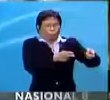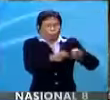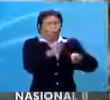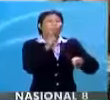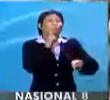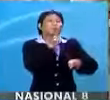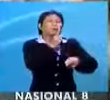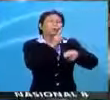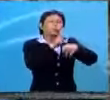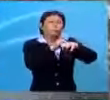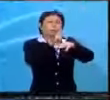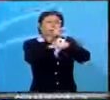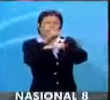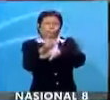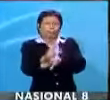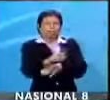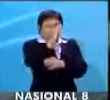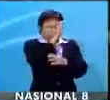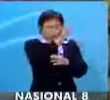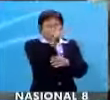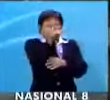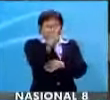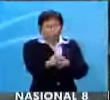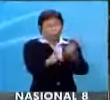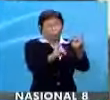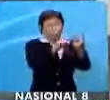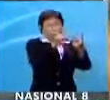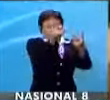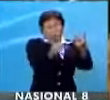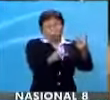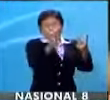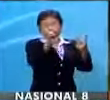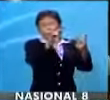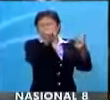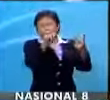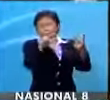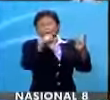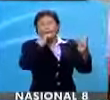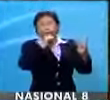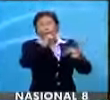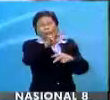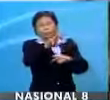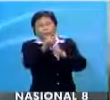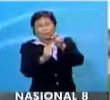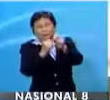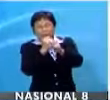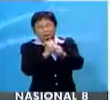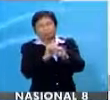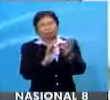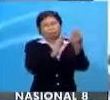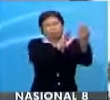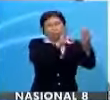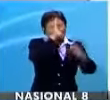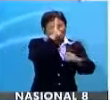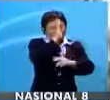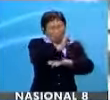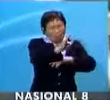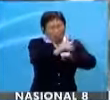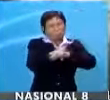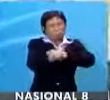di ibu negara tertuduh kedua Mohamad fizal Reza Jamaluddin 31 tahun turut menghadapi